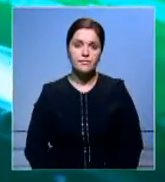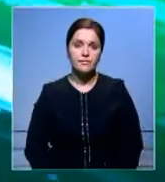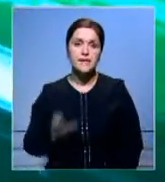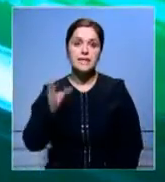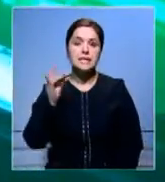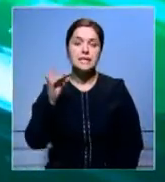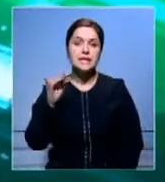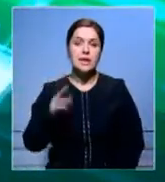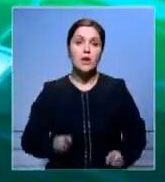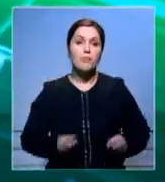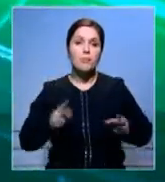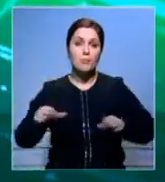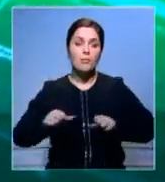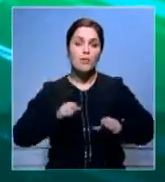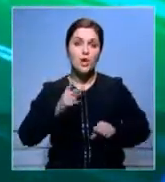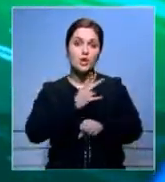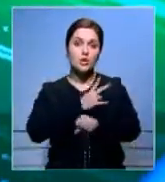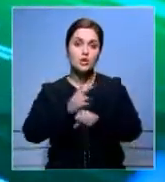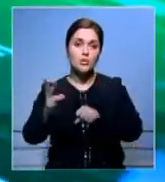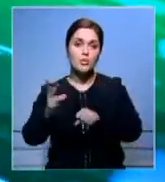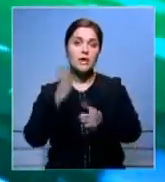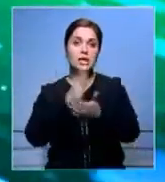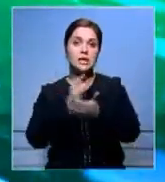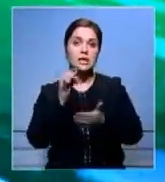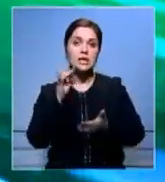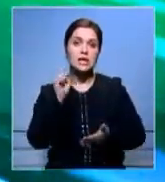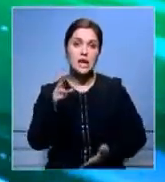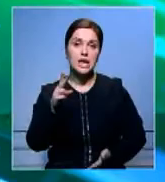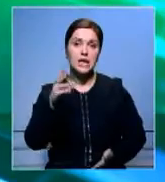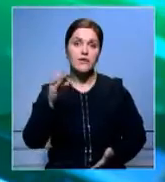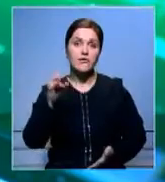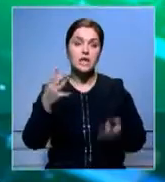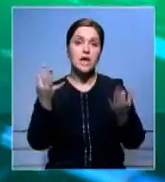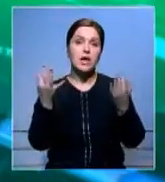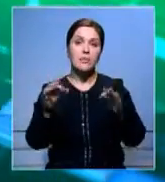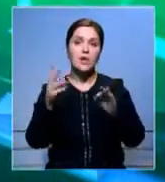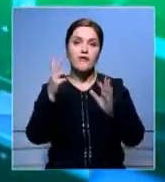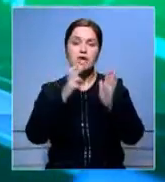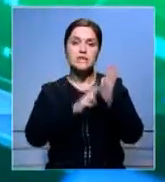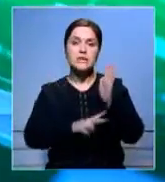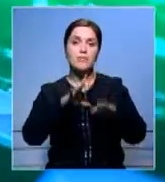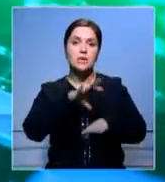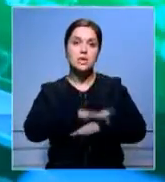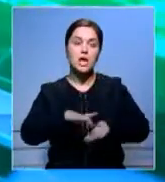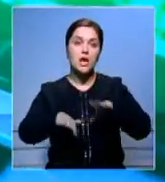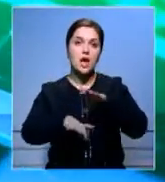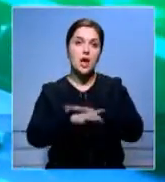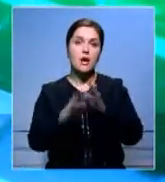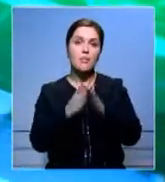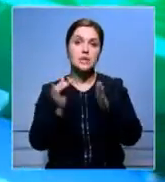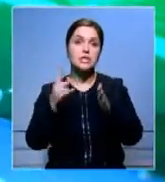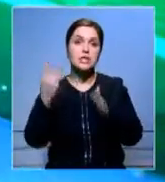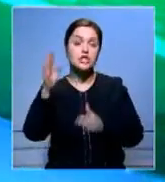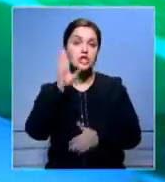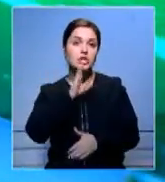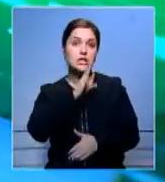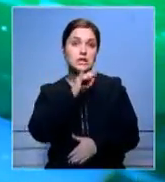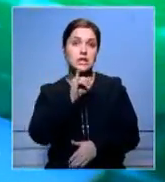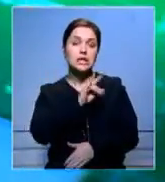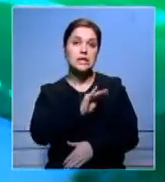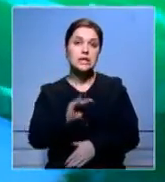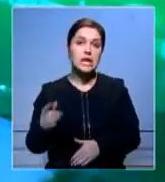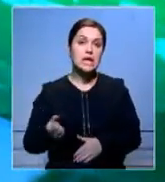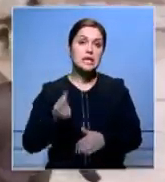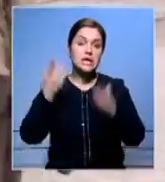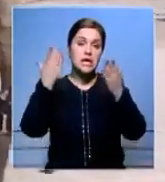В Сирии боевики террористической группировки Ирака и Леванта освободили 270 заложников, большинство из них – женщины и дети. Напомню,